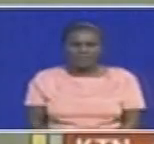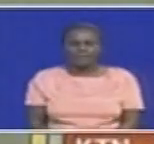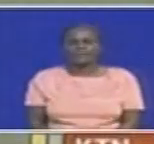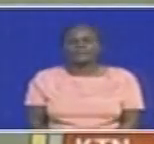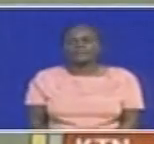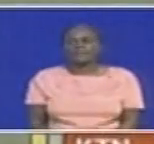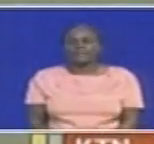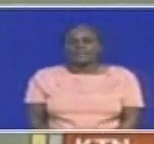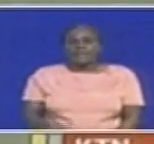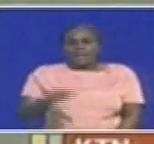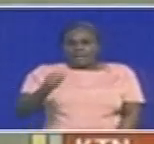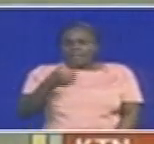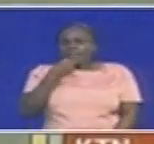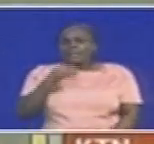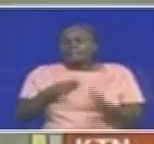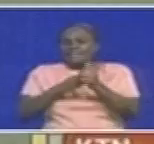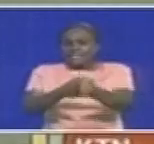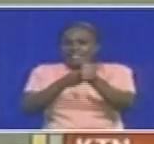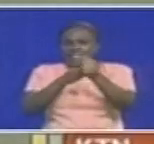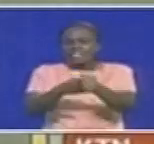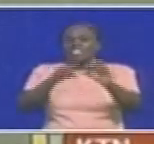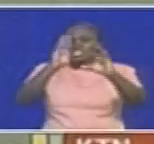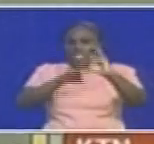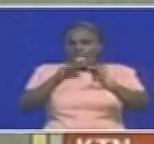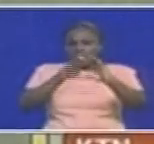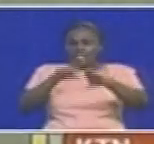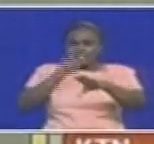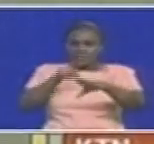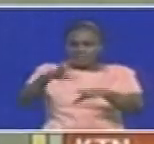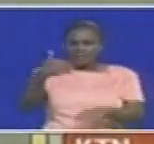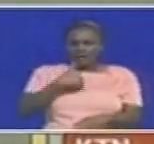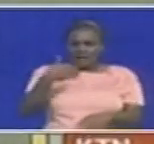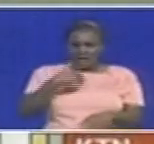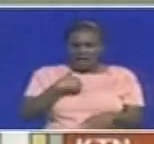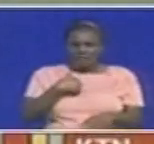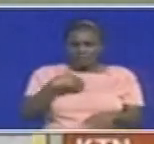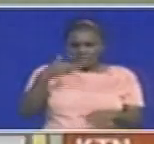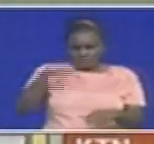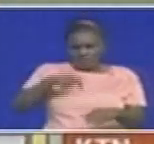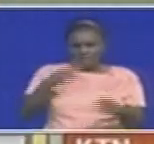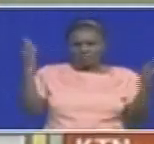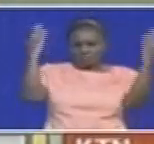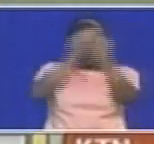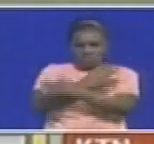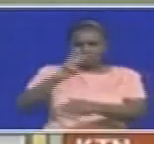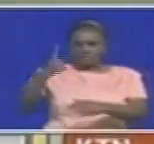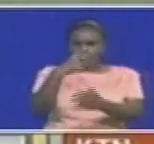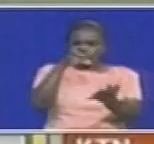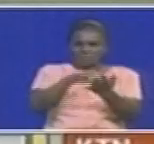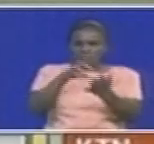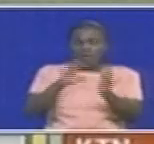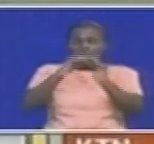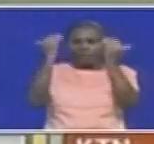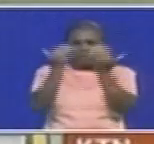Jose Mourinho ataongoza Chelsea pale timu yake itakapokuwa wenyeji wa leo usiku kwa awamu ya pili ya dimba la klabu bingwa